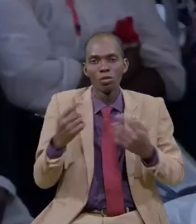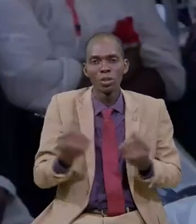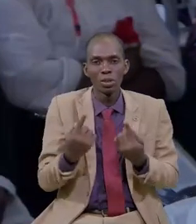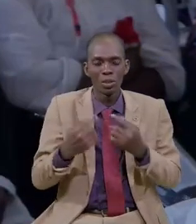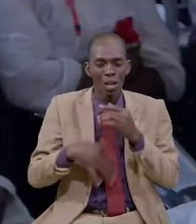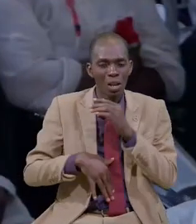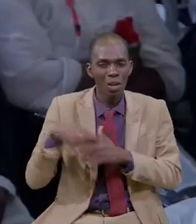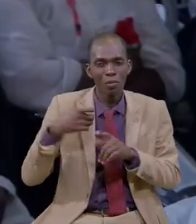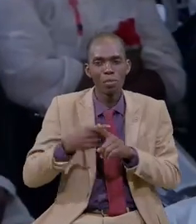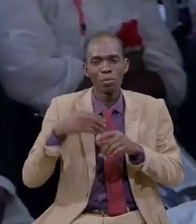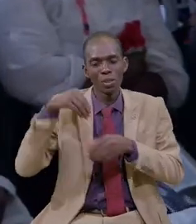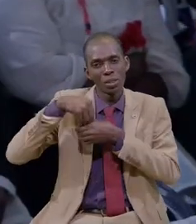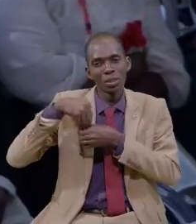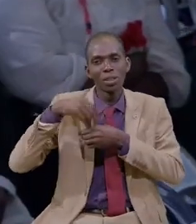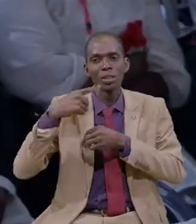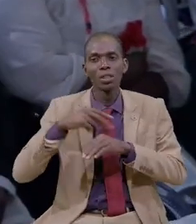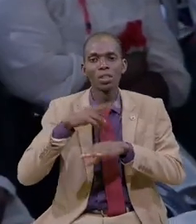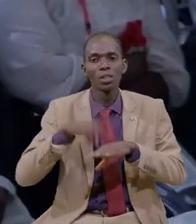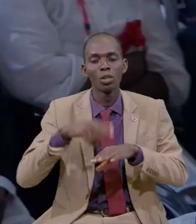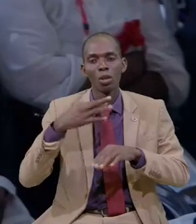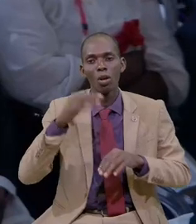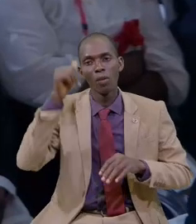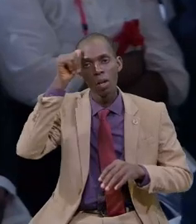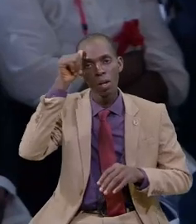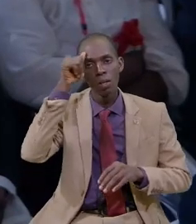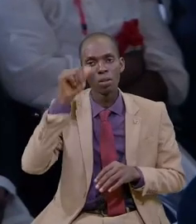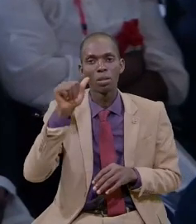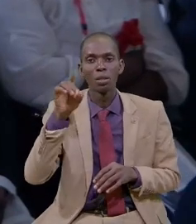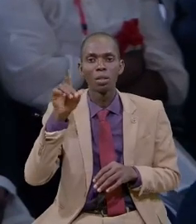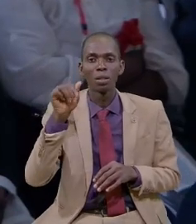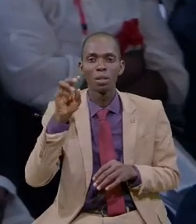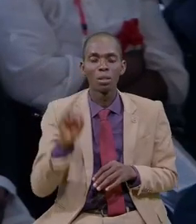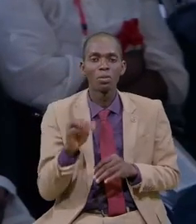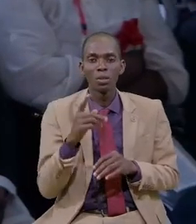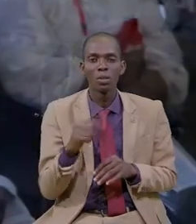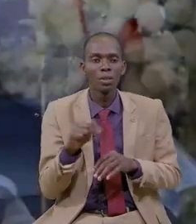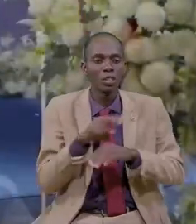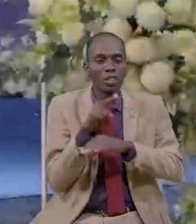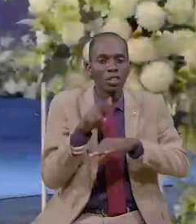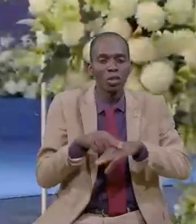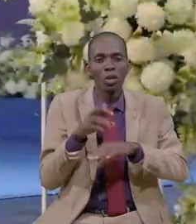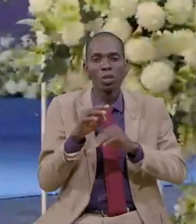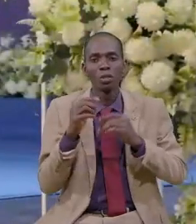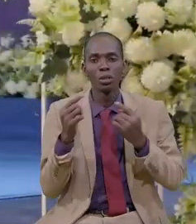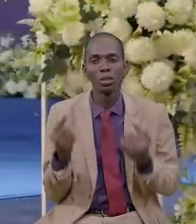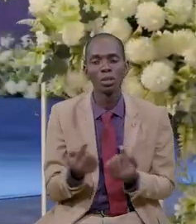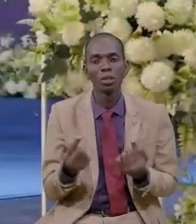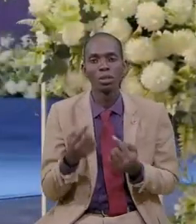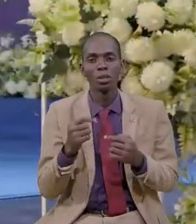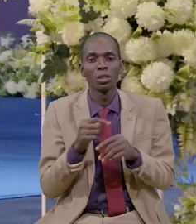la nature d'Adam, la nature du péché, la nature